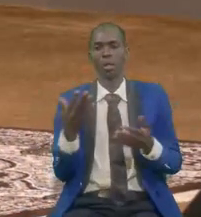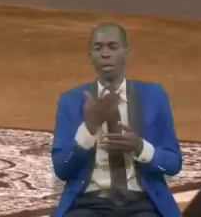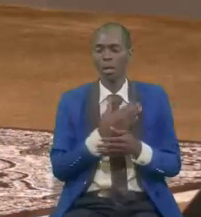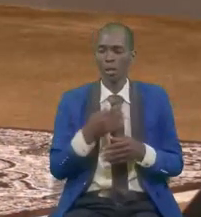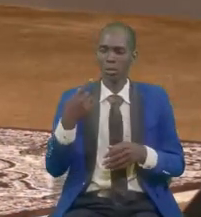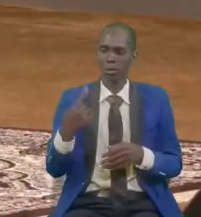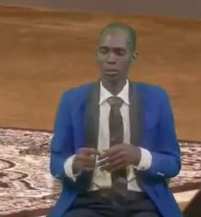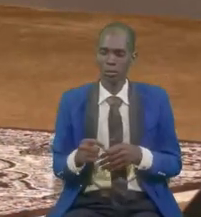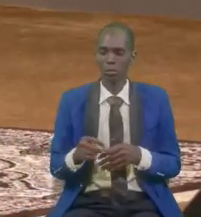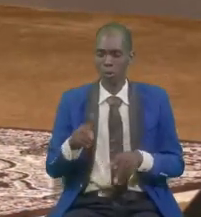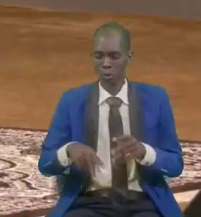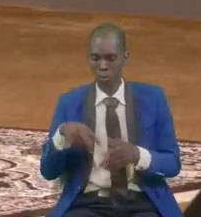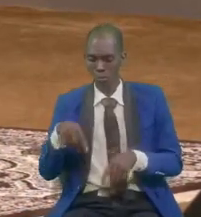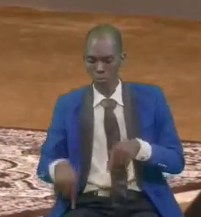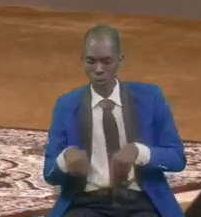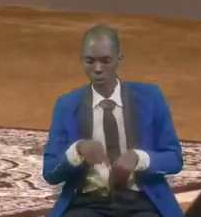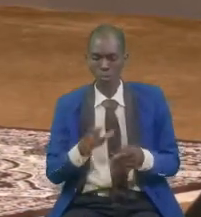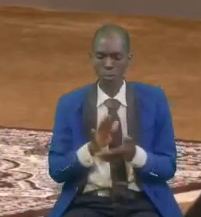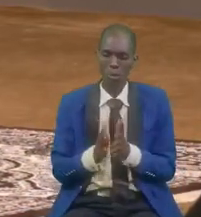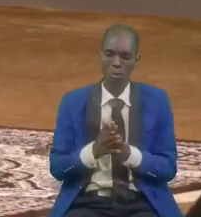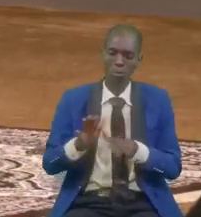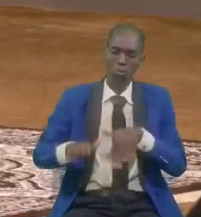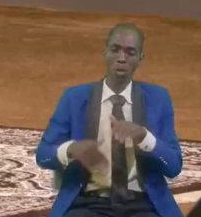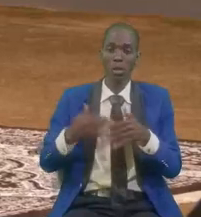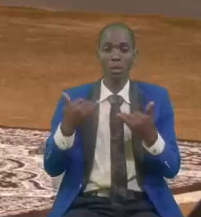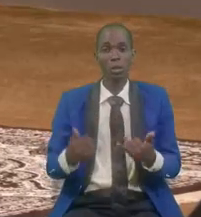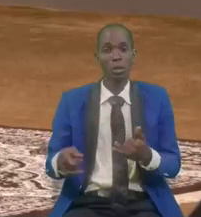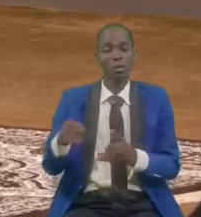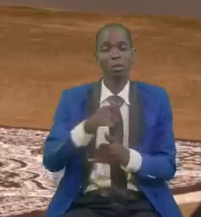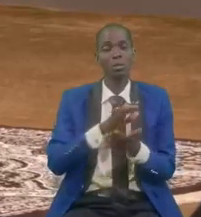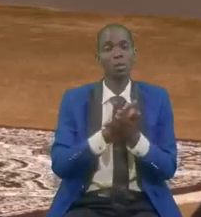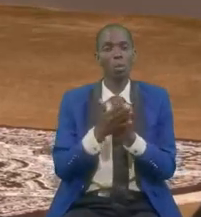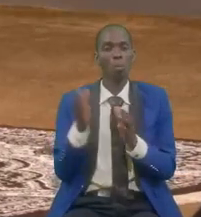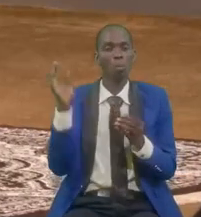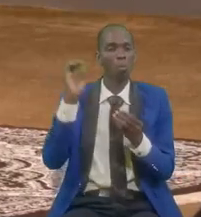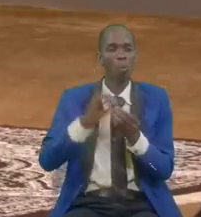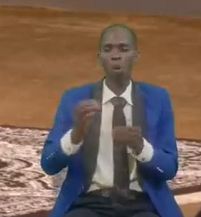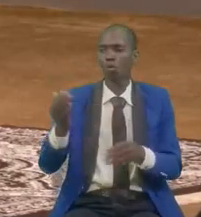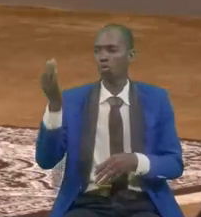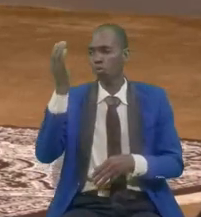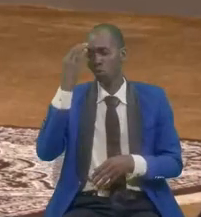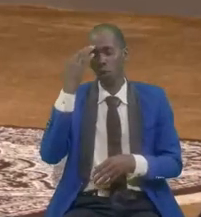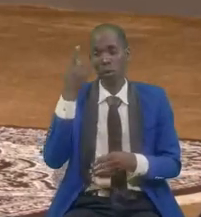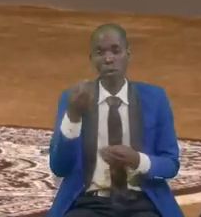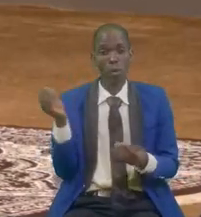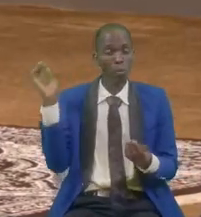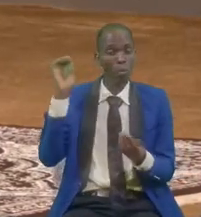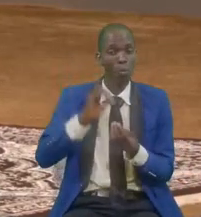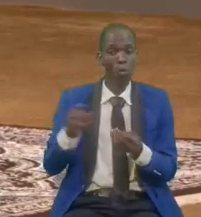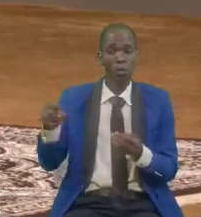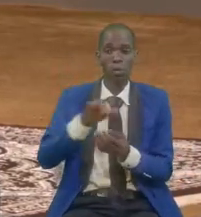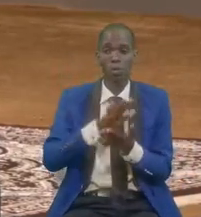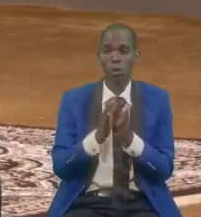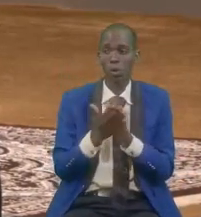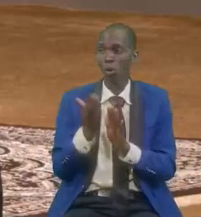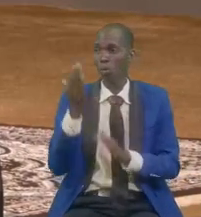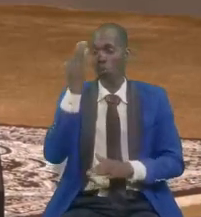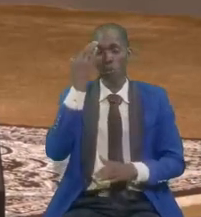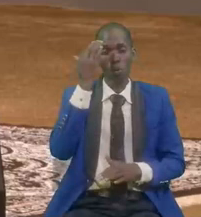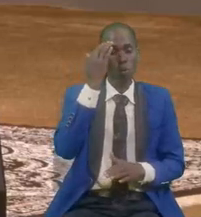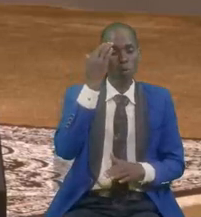maintenant. Et ces gens deviennent populaires. Et plus ils deviennent populaires, plus ils sont devenus